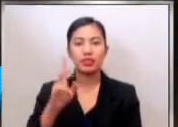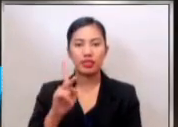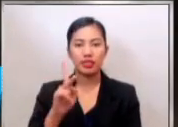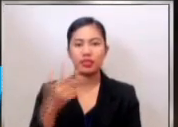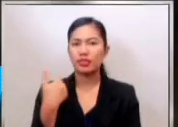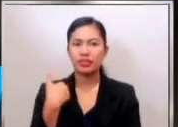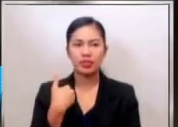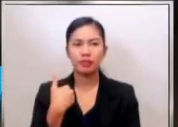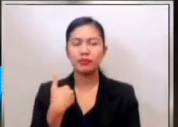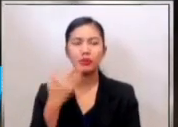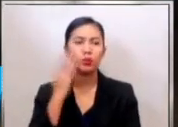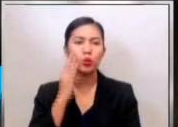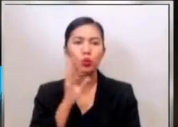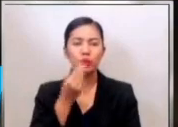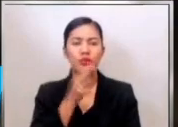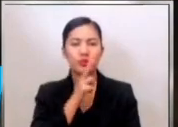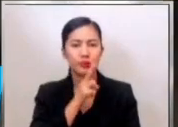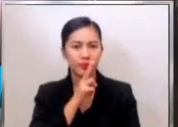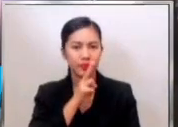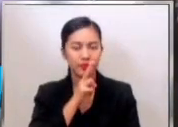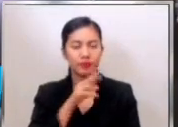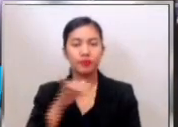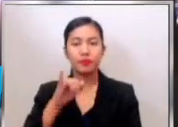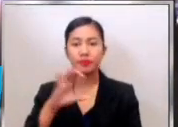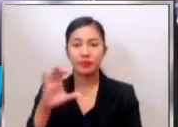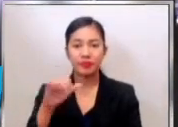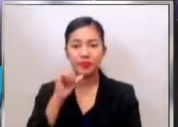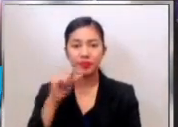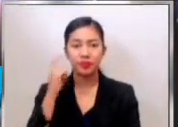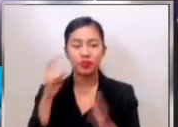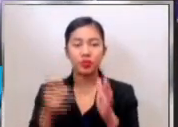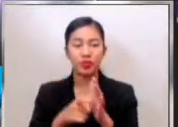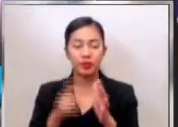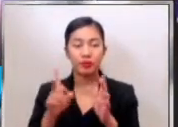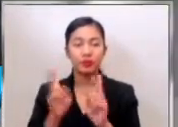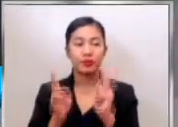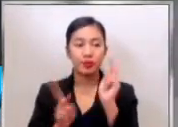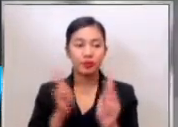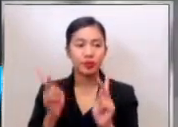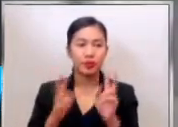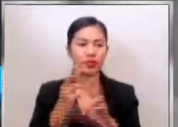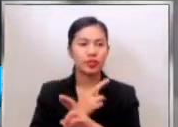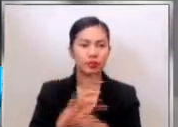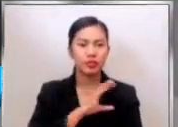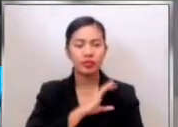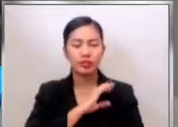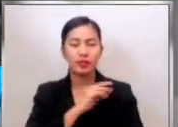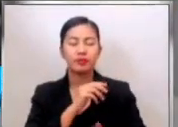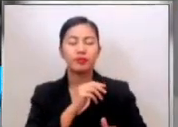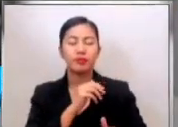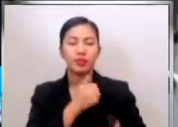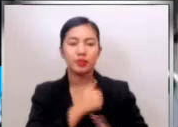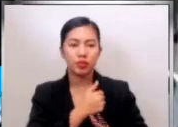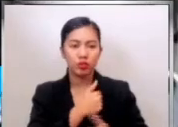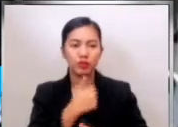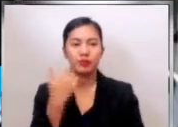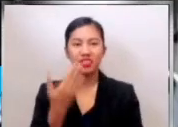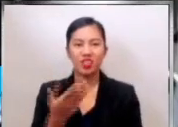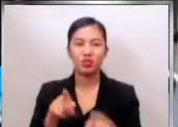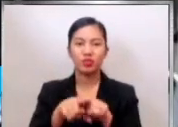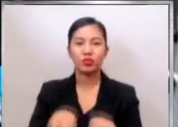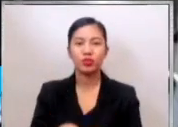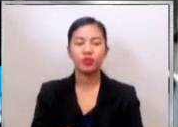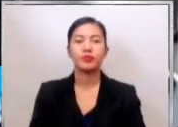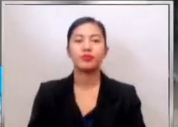suspect. Hindi raw nakikita ng ICC ang mga ordinaryong mamamayan, pulis at militar na namatay sa operasyon. Sinabi raw